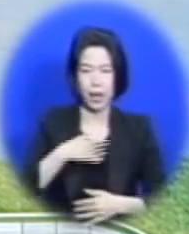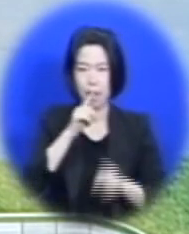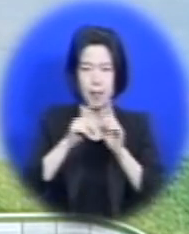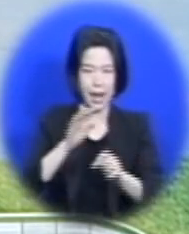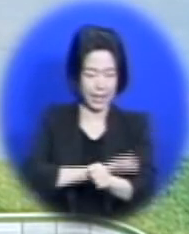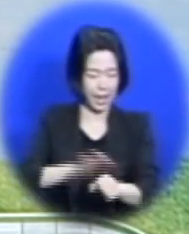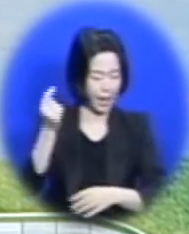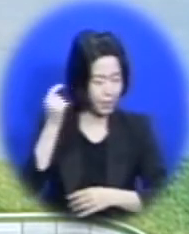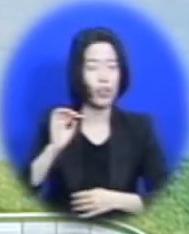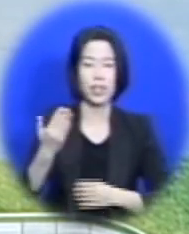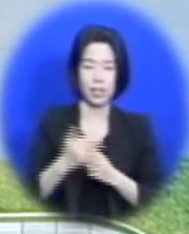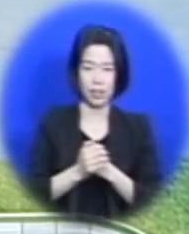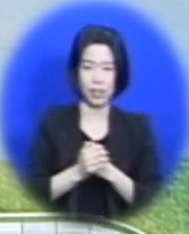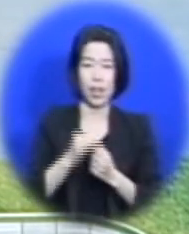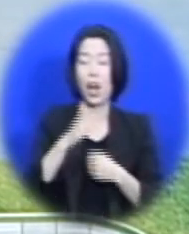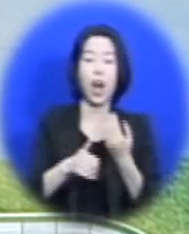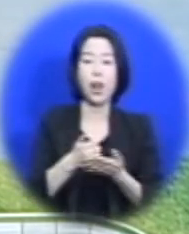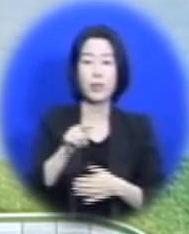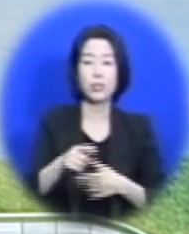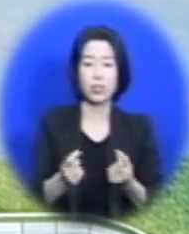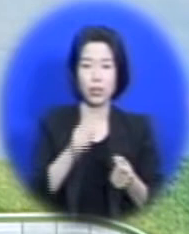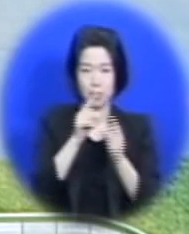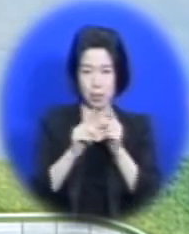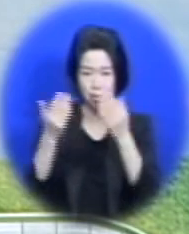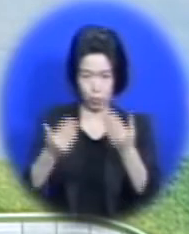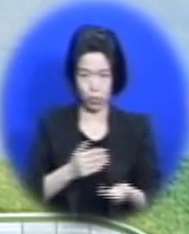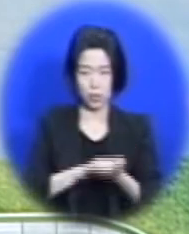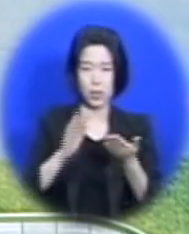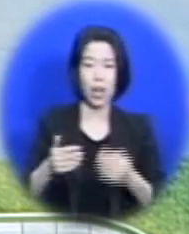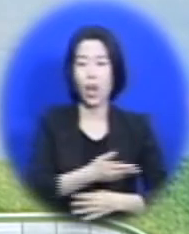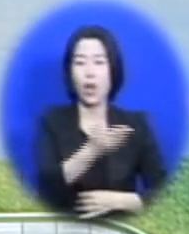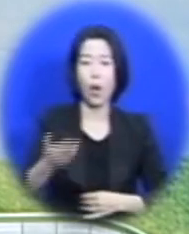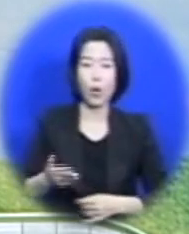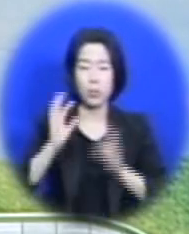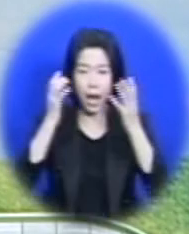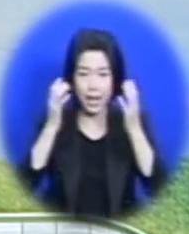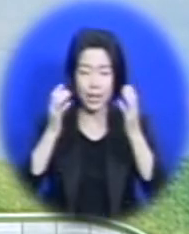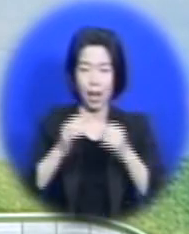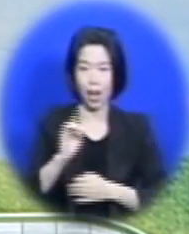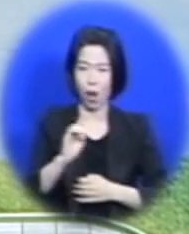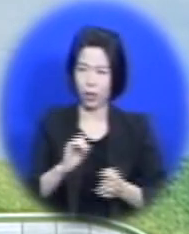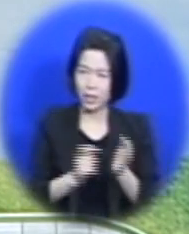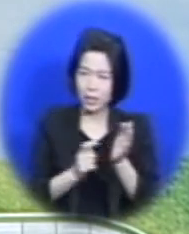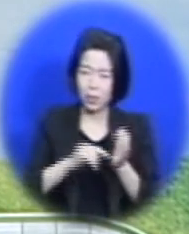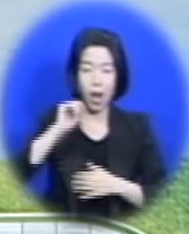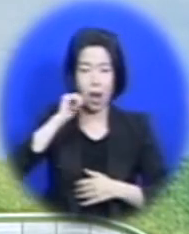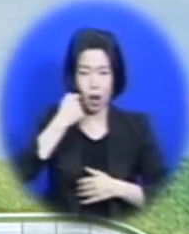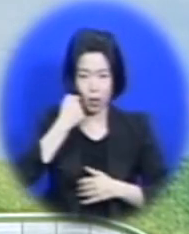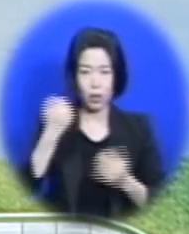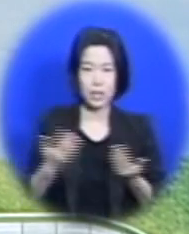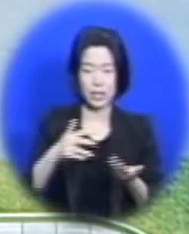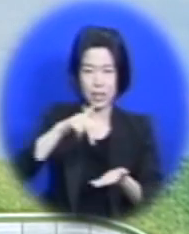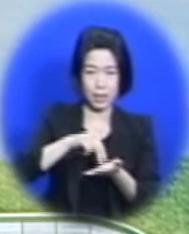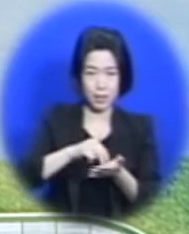돼. 하나님은 그렇게 말씀하십니다. 여러분 아이들이 어떤 다급한 어려운 일에 처했을